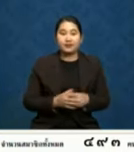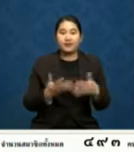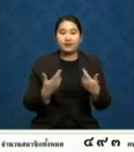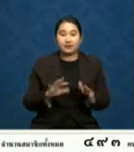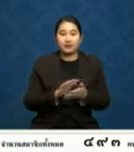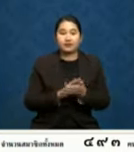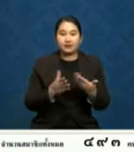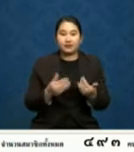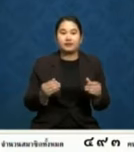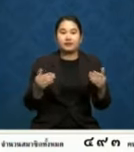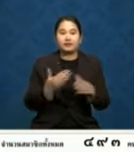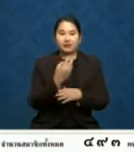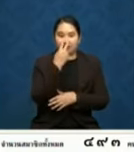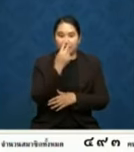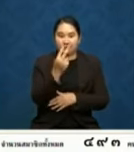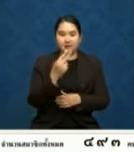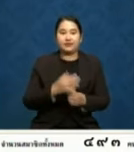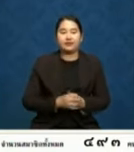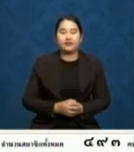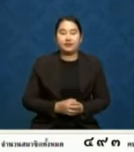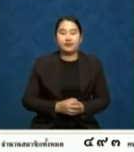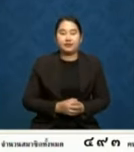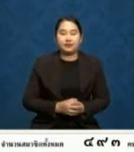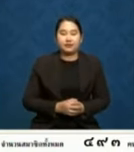ไม่มีก็เจ้าหน้าที่แสดงผล